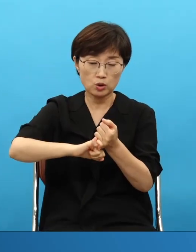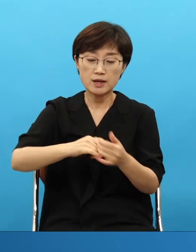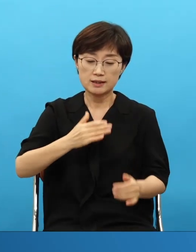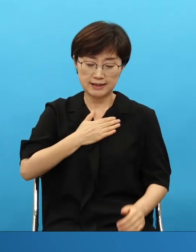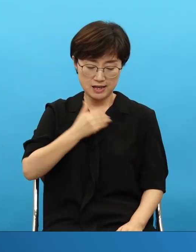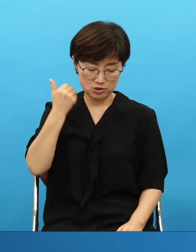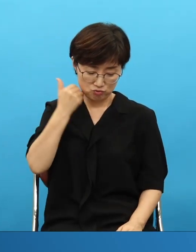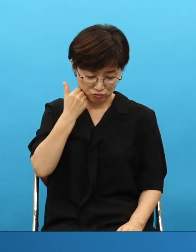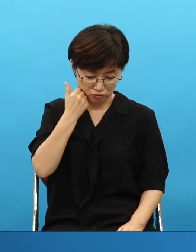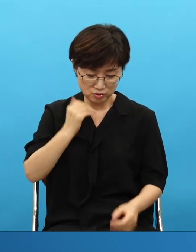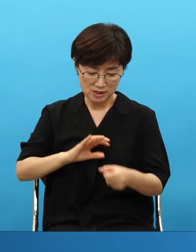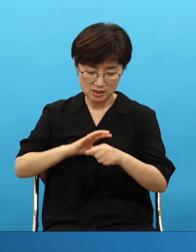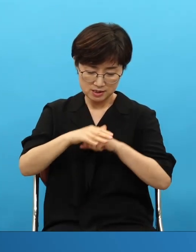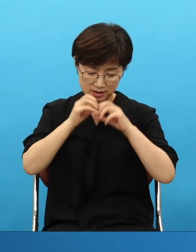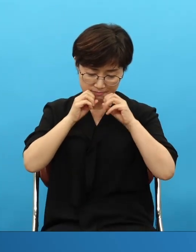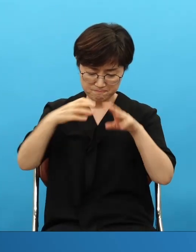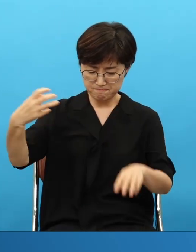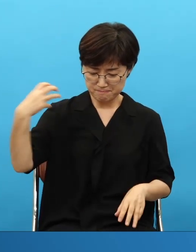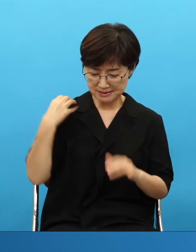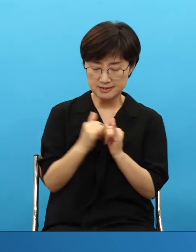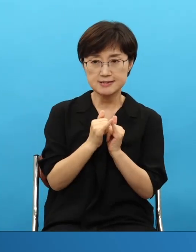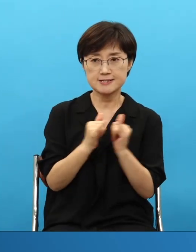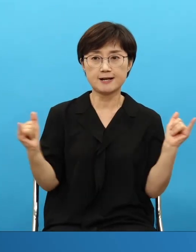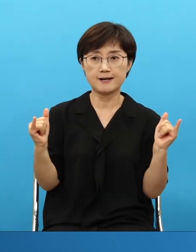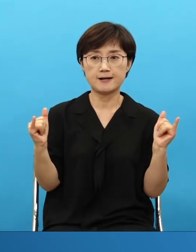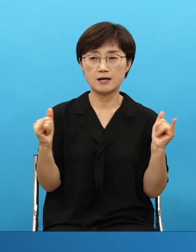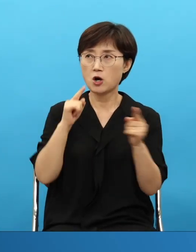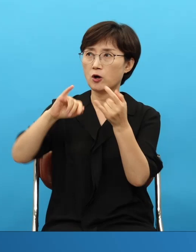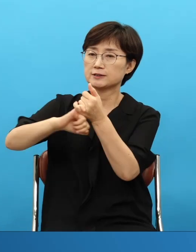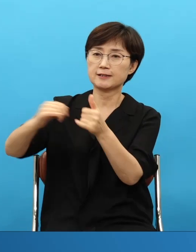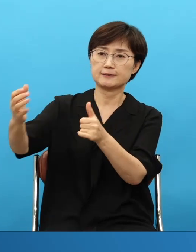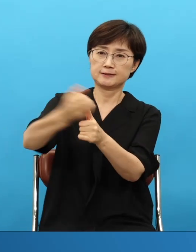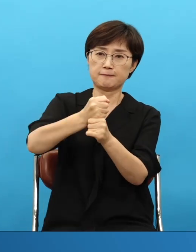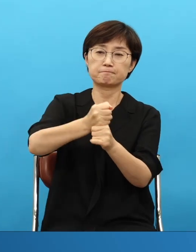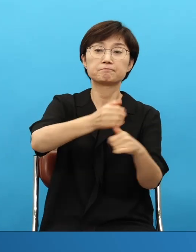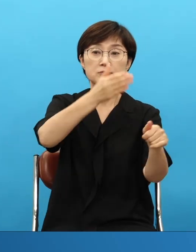복음화의 주역입니다. 언약 잡으세요.